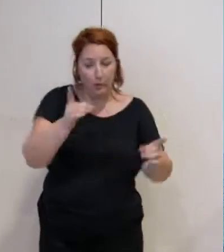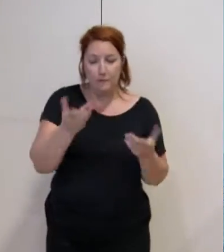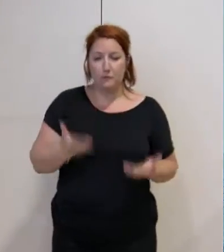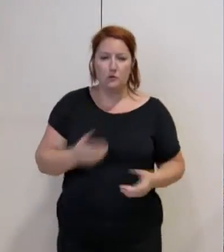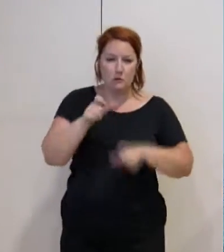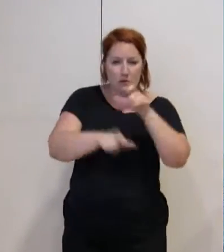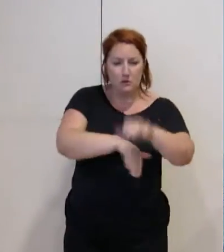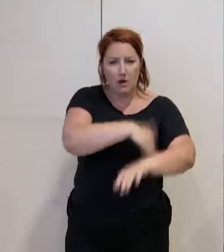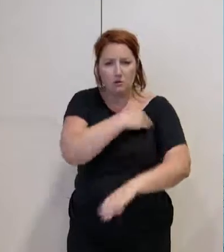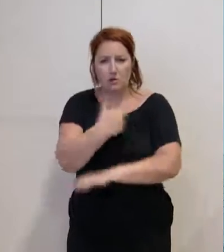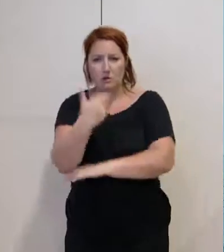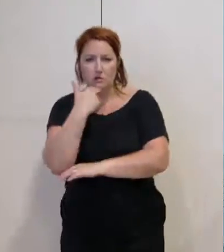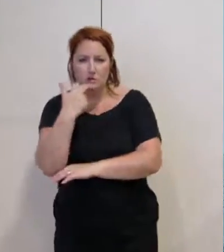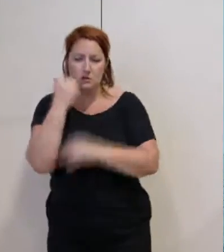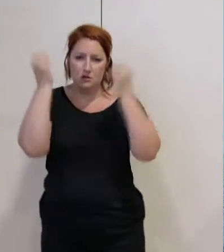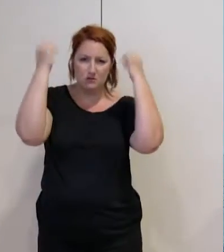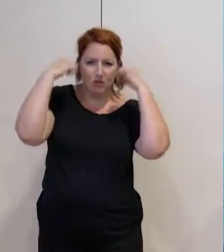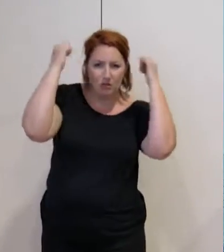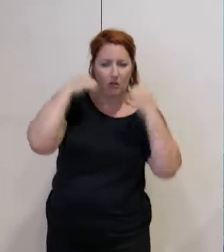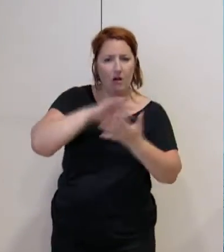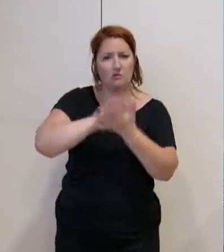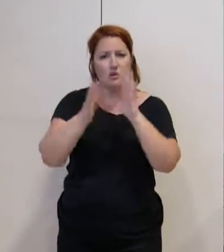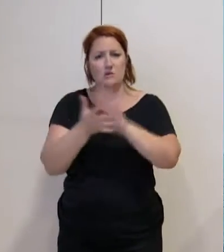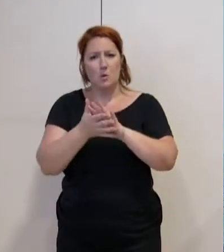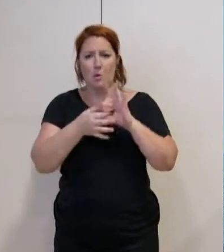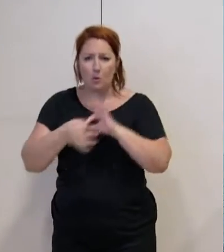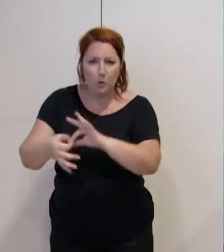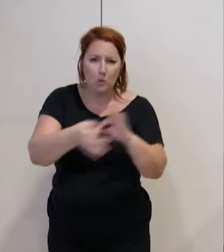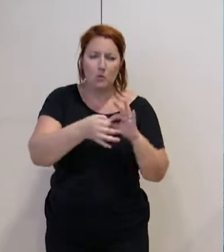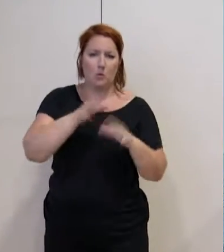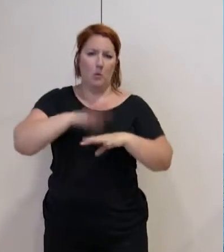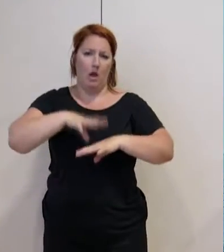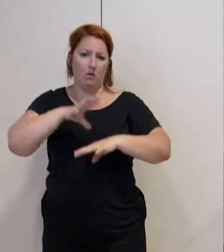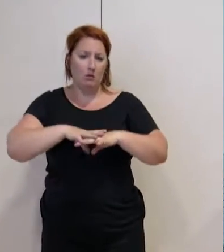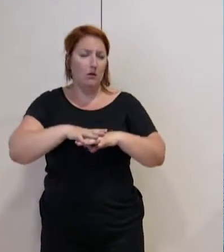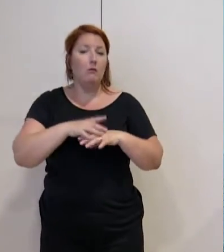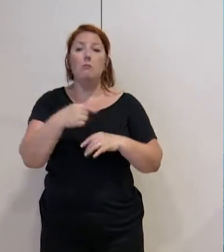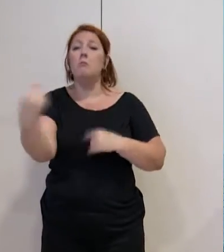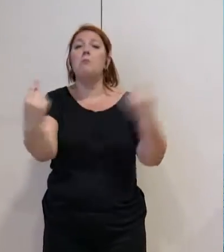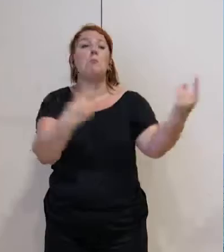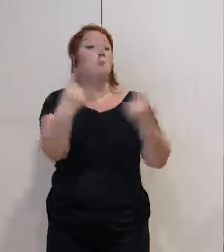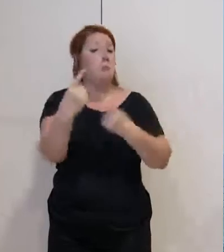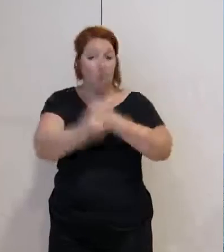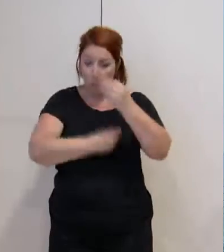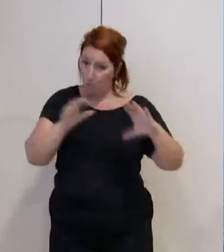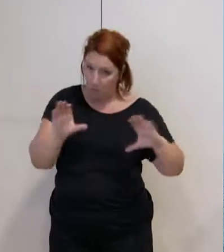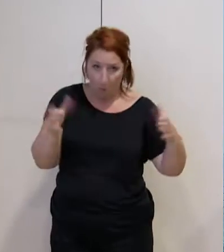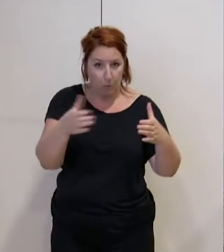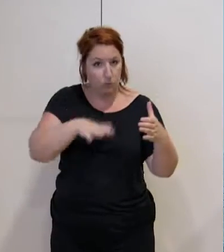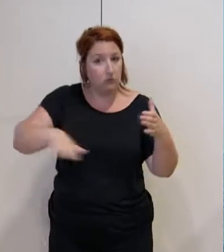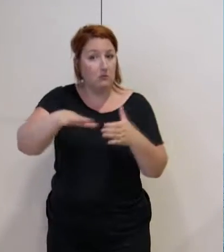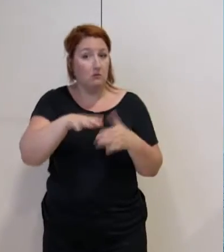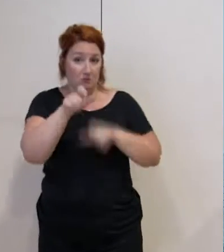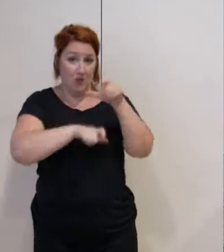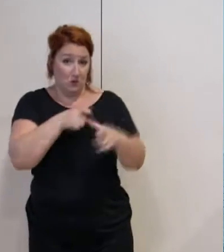syndicats, associations, unions de quartier, séparément ou rassemblés, dont beaucoup d'ailleurs sont restés sur le parvis